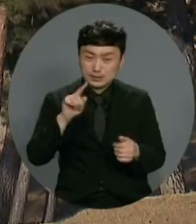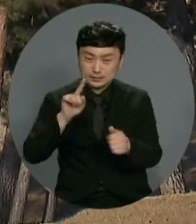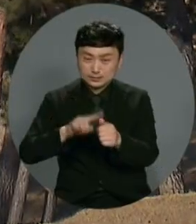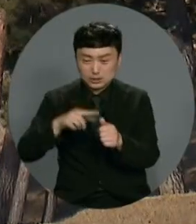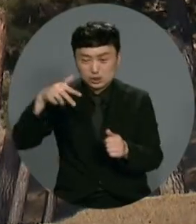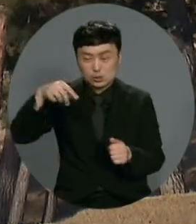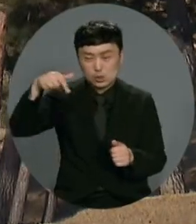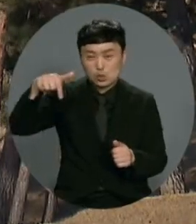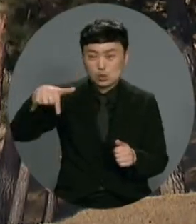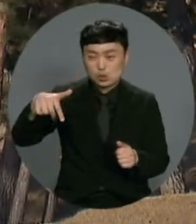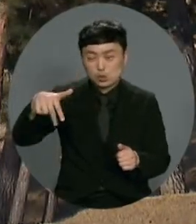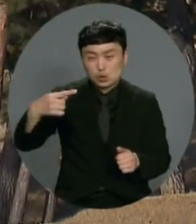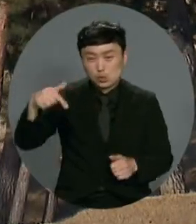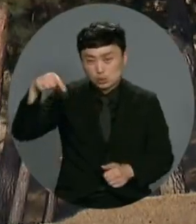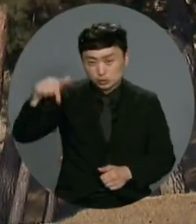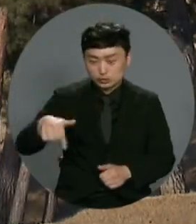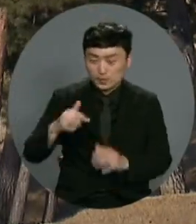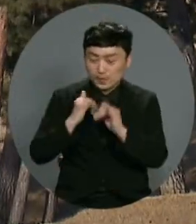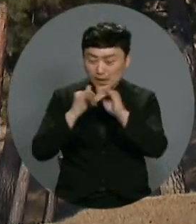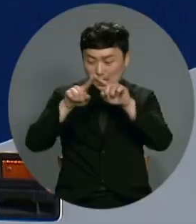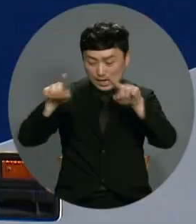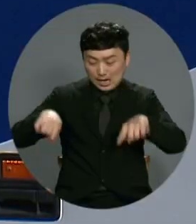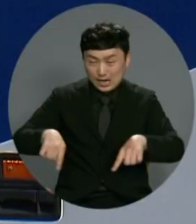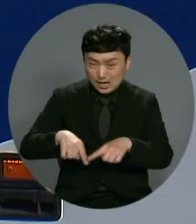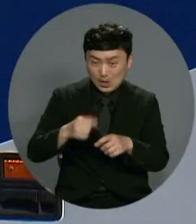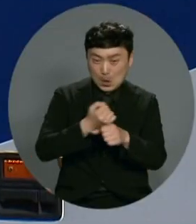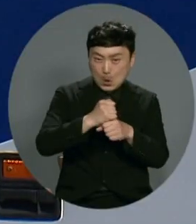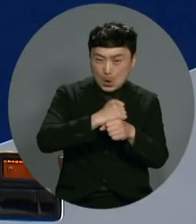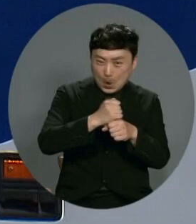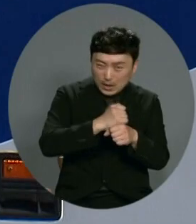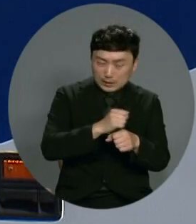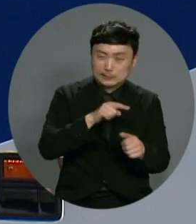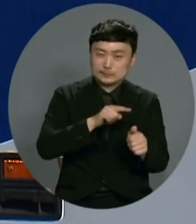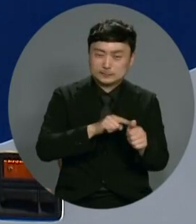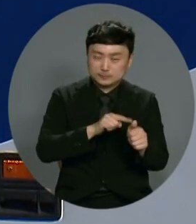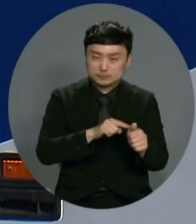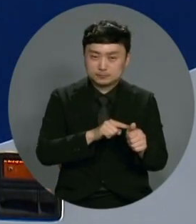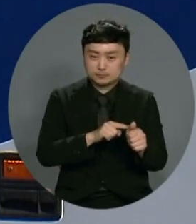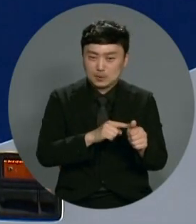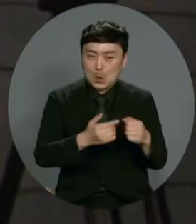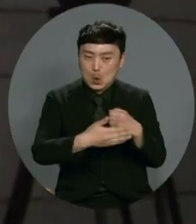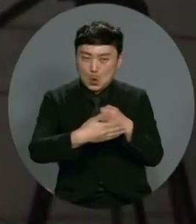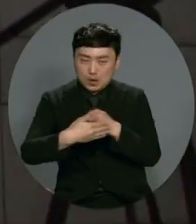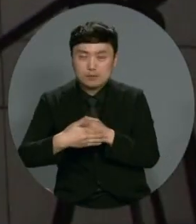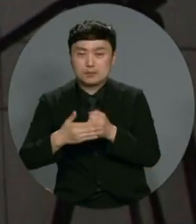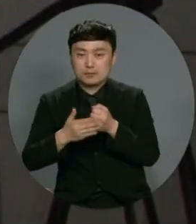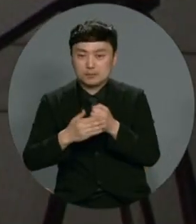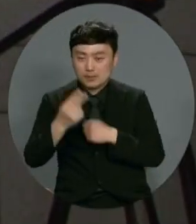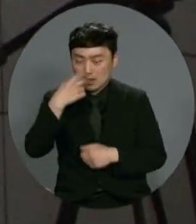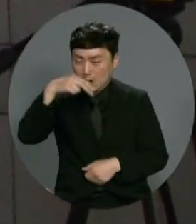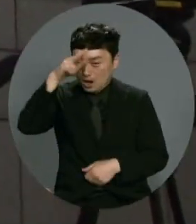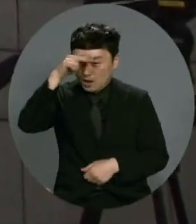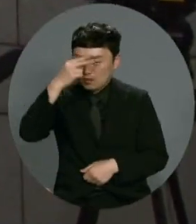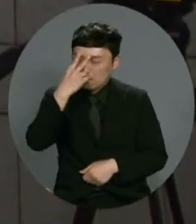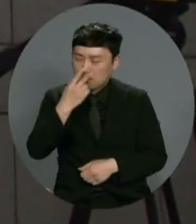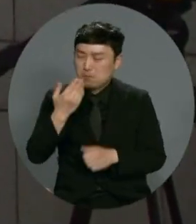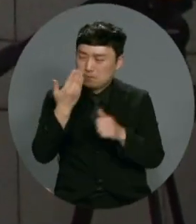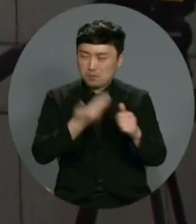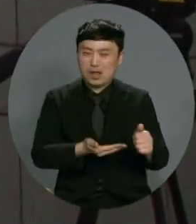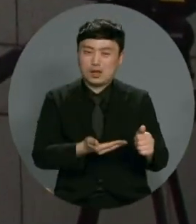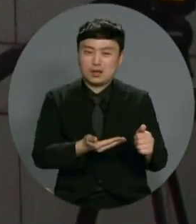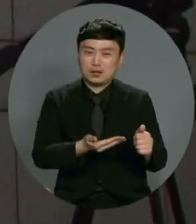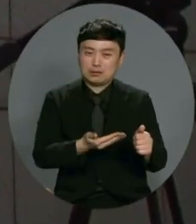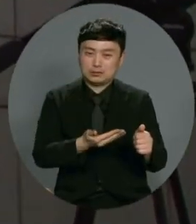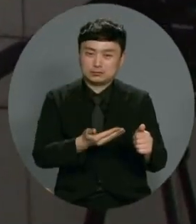조국 전 장관 딸의 표창장 위조 사건과 관련해 결정적인 증언을 하며 도움을 준일 때문에 검찰이 봐주기를 하는 것